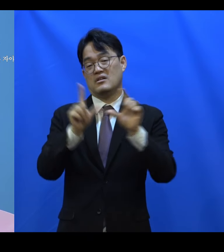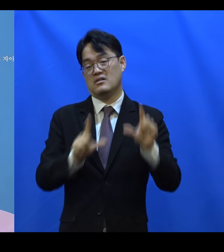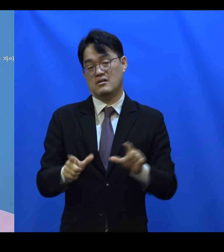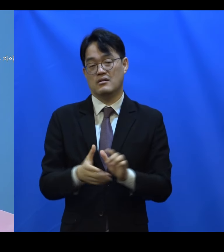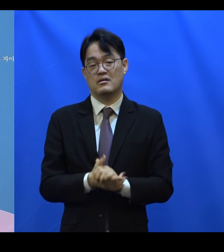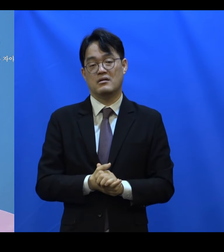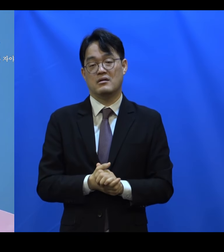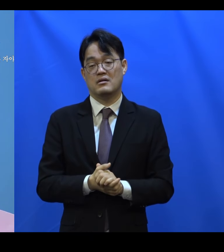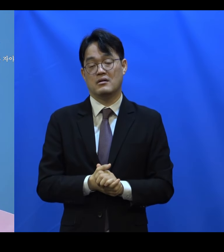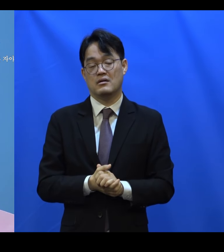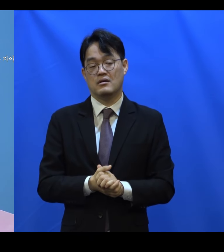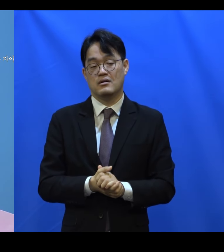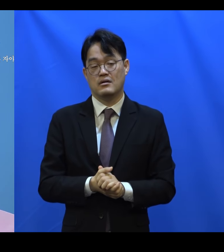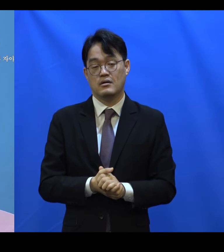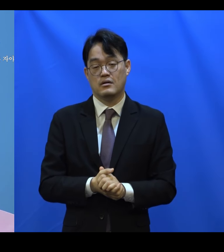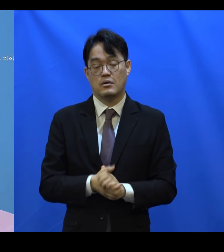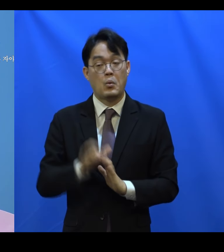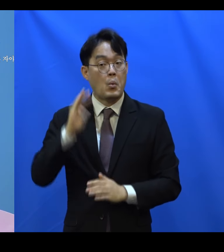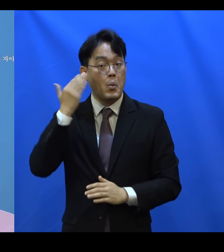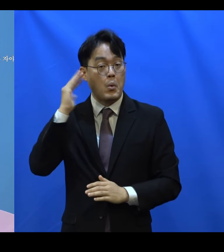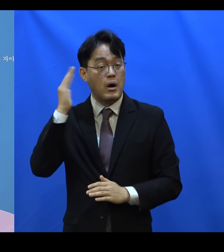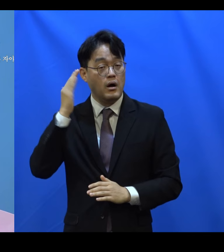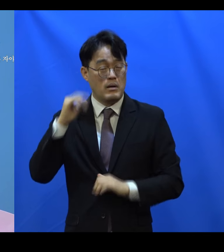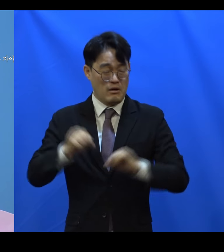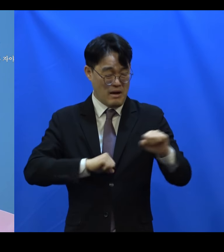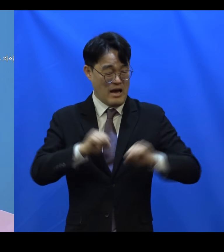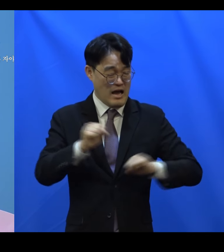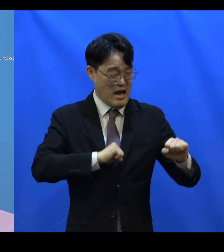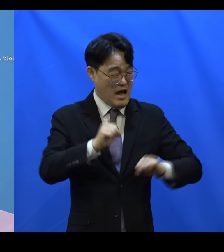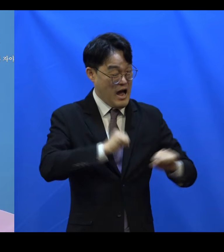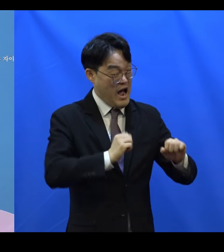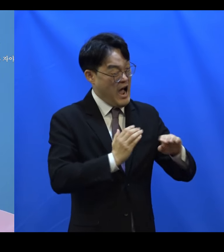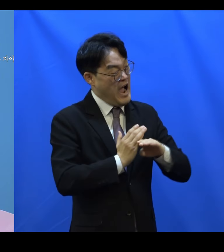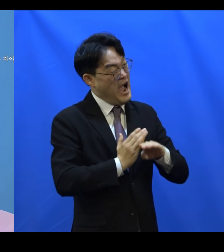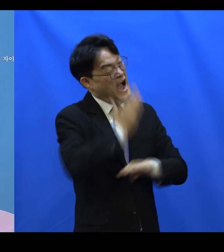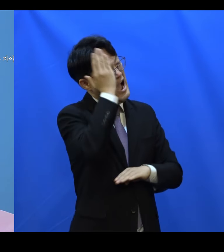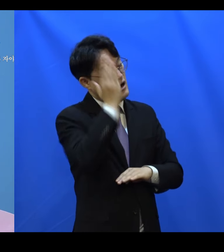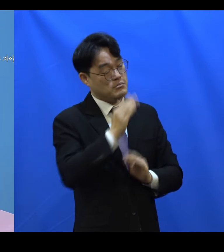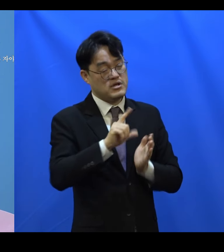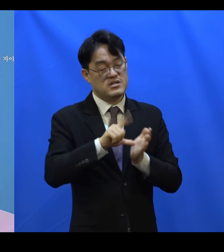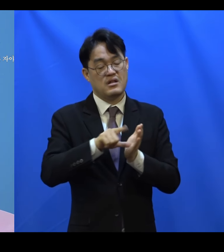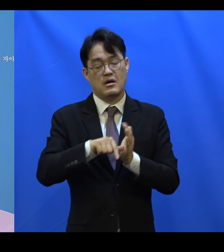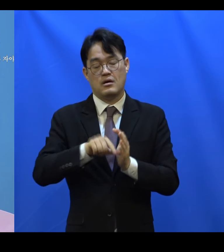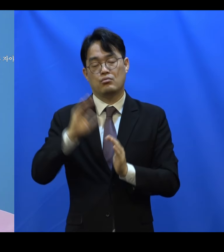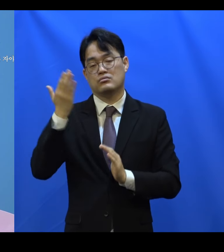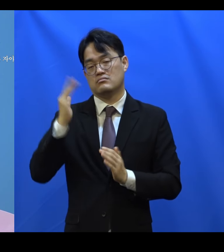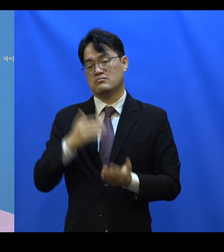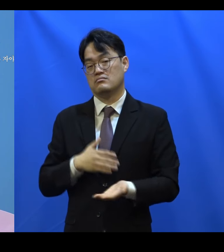그래서 오늘 이 시대를 우리는 과잉 활동성의 시대.